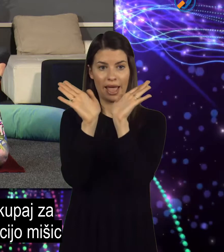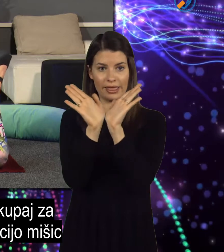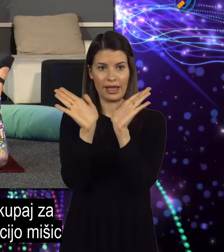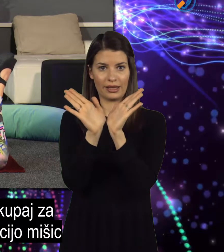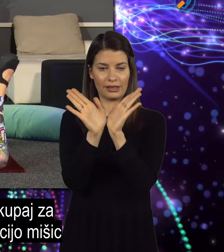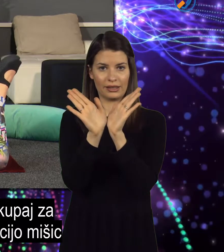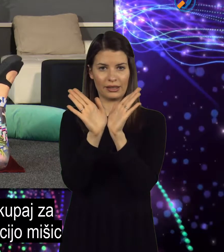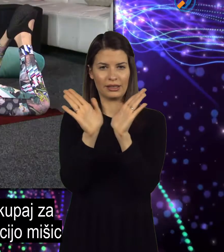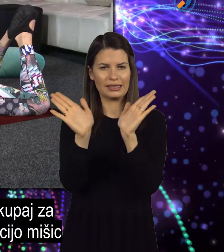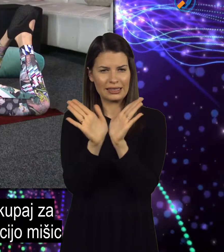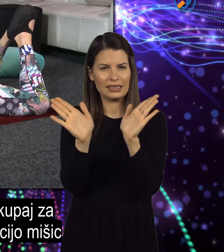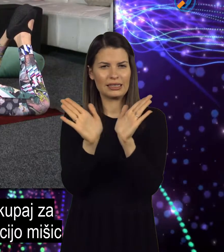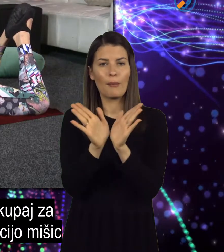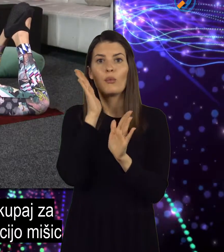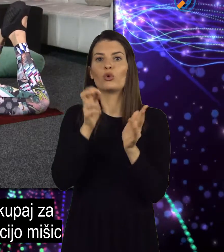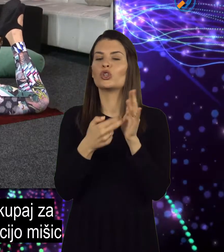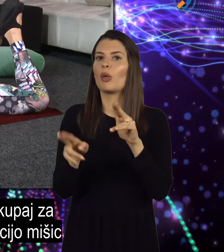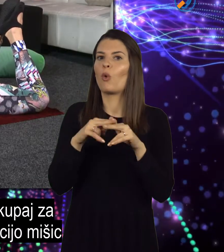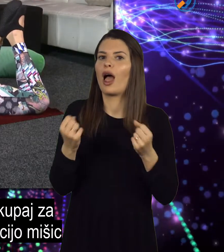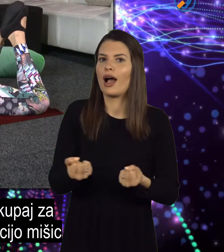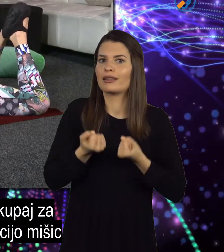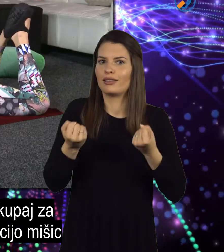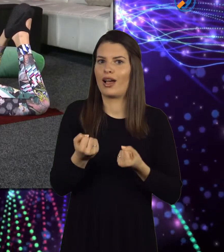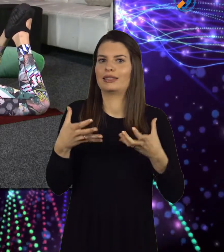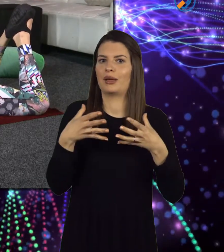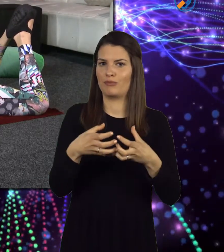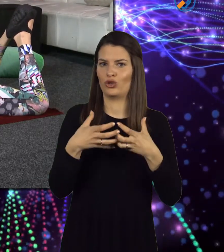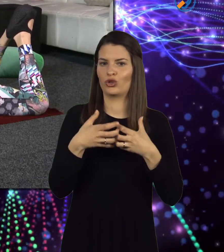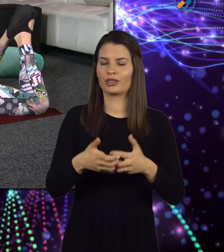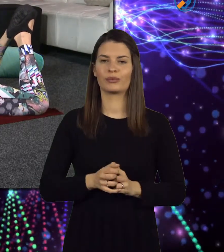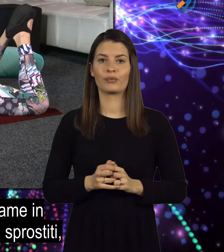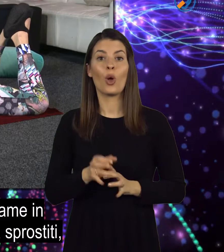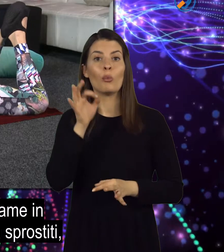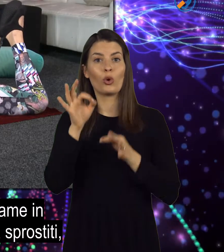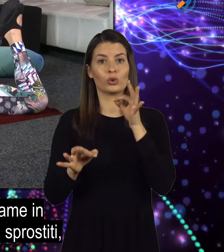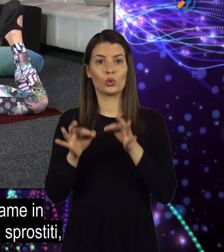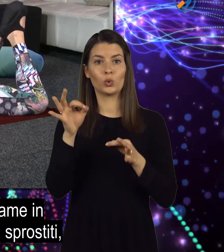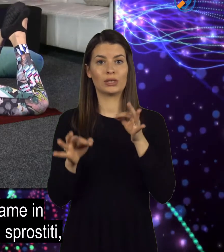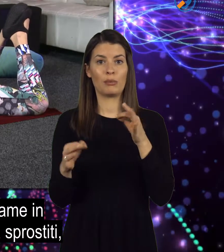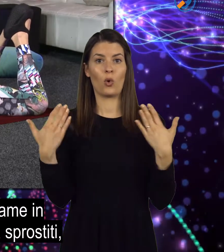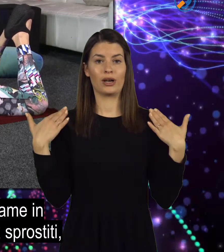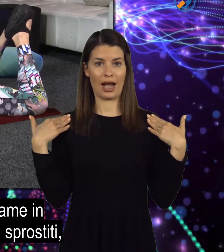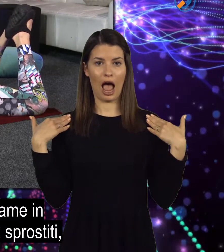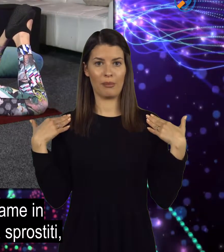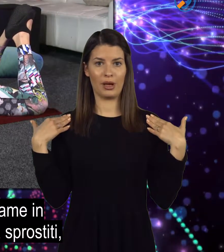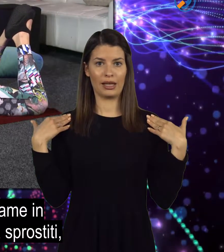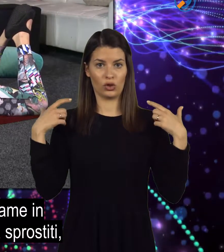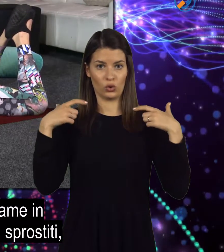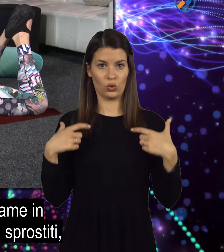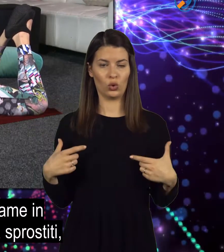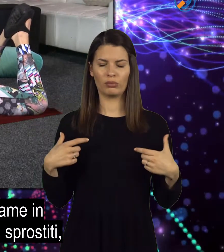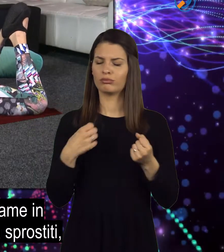stiskaš skupaj za še boljšo aktivacijo mišic in probaš rame in